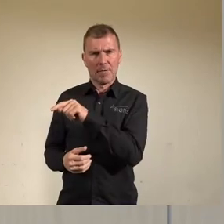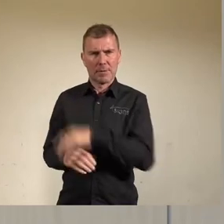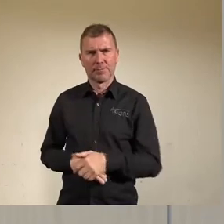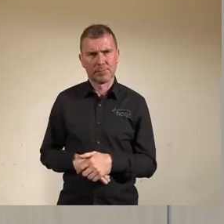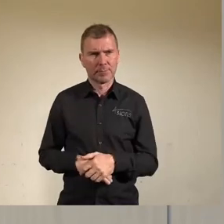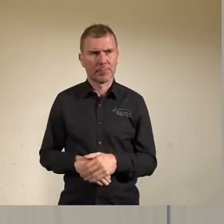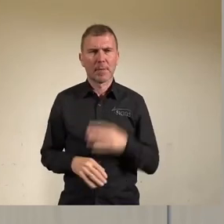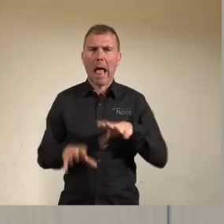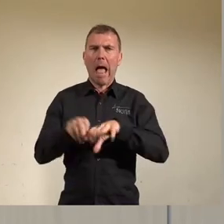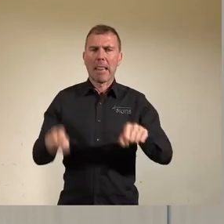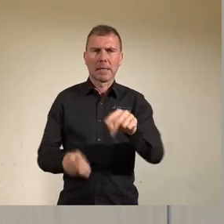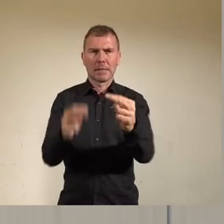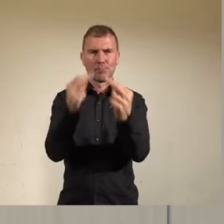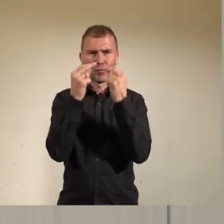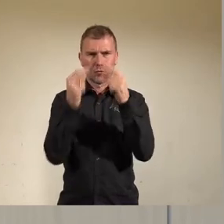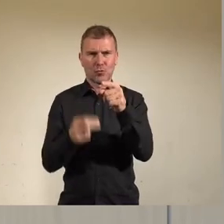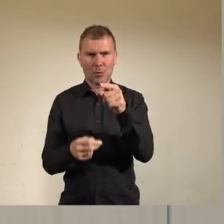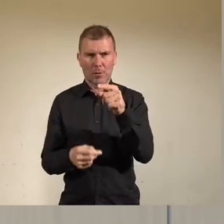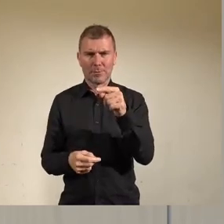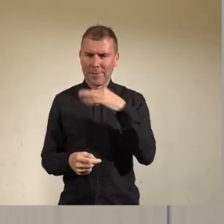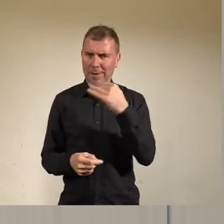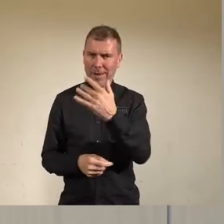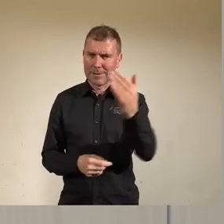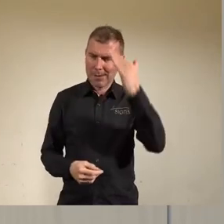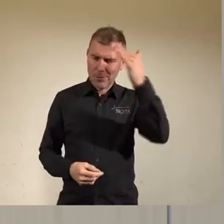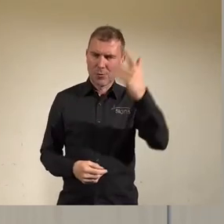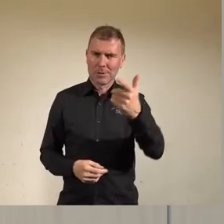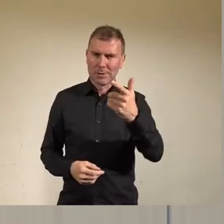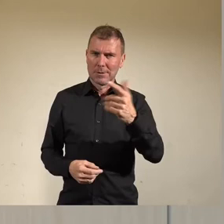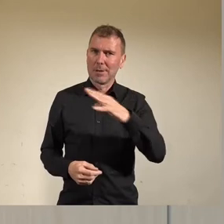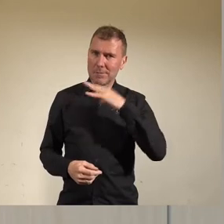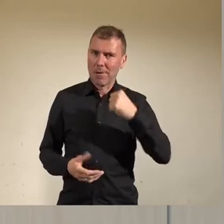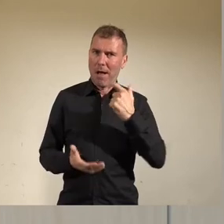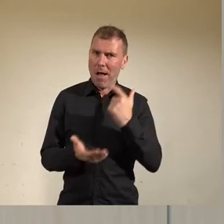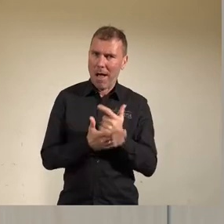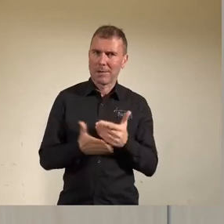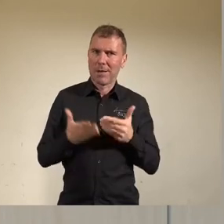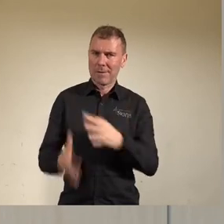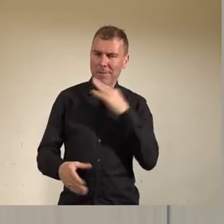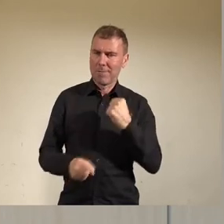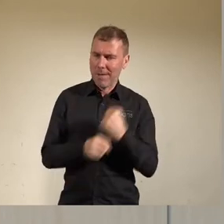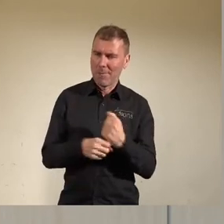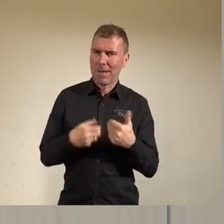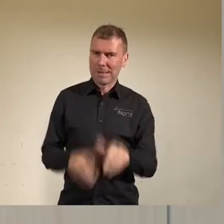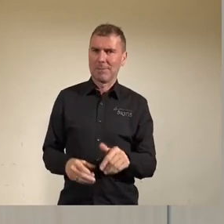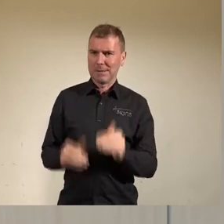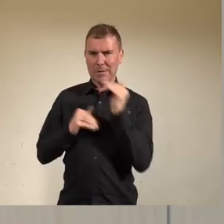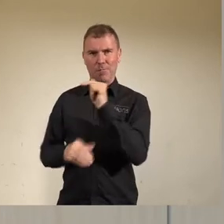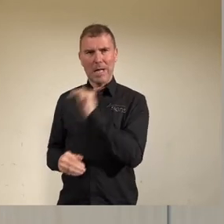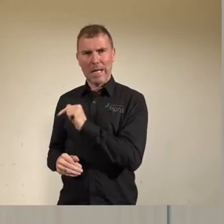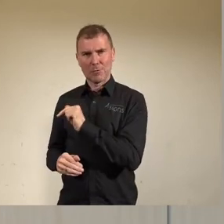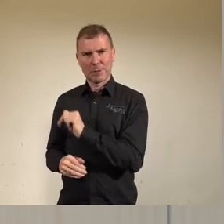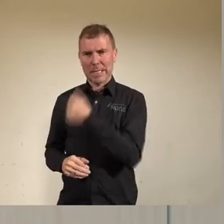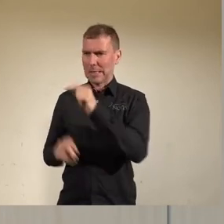jetzt im Livestream zuschauen. Das sind sicherlich einige und es ist ein langes Stück Weg, ein großes Stück Arbeit gewesen, vom August, von der